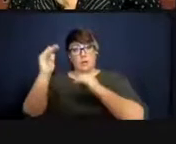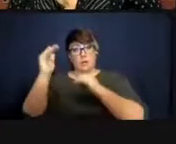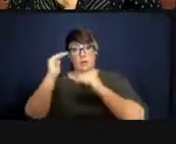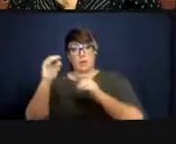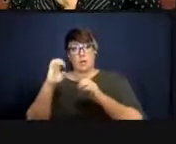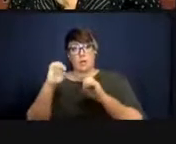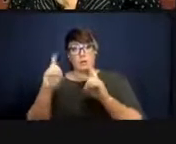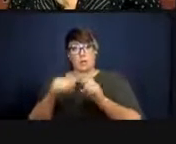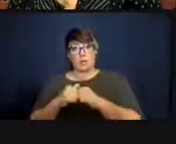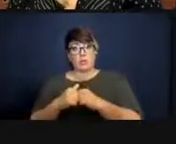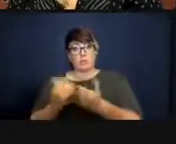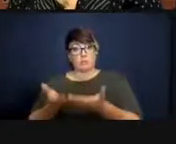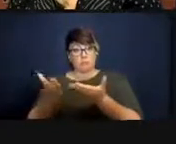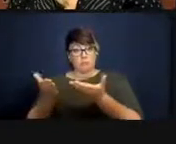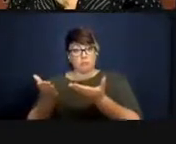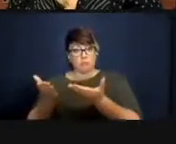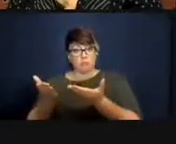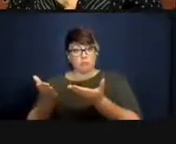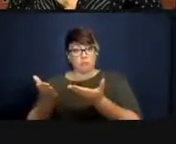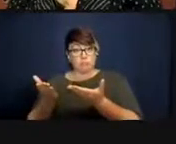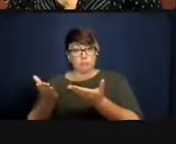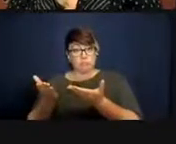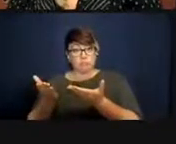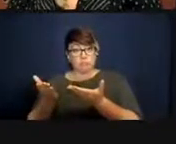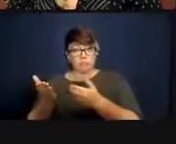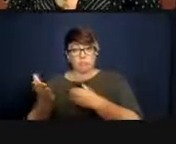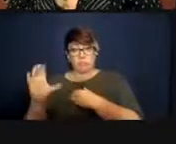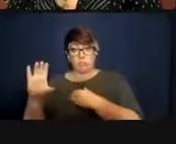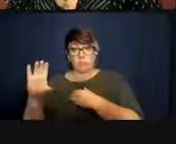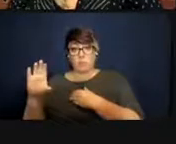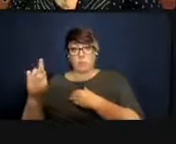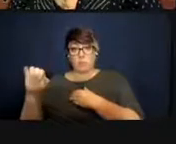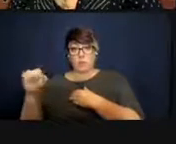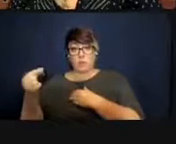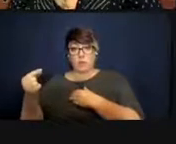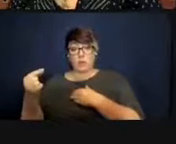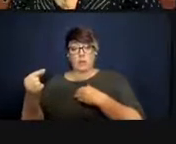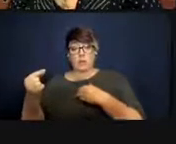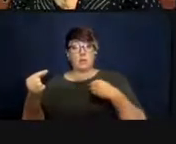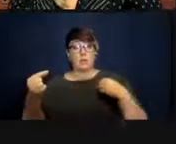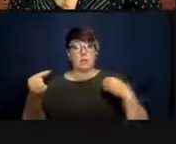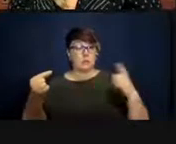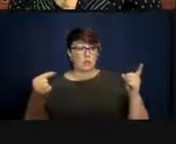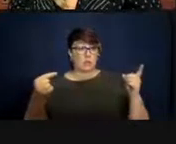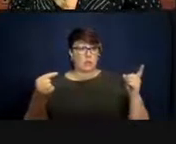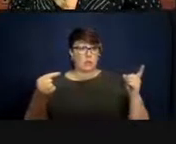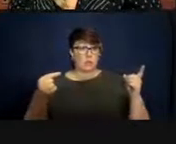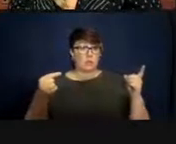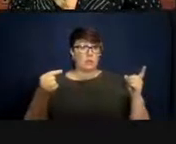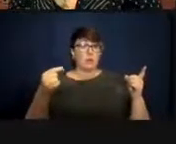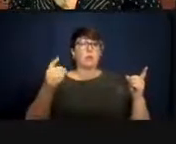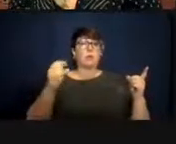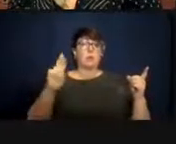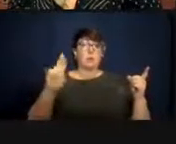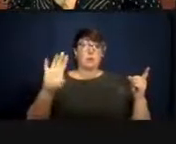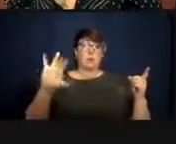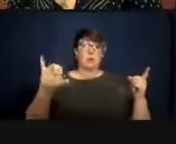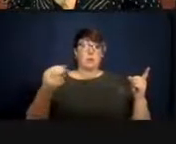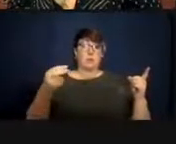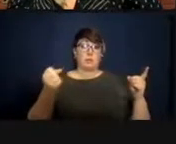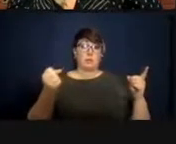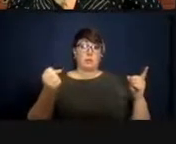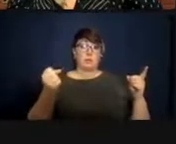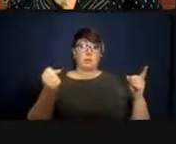swala la mafunzo kwa watu wazima pale Kentucky. Je, ndio mwanabodi Craig